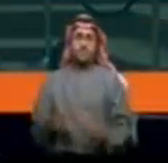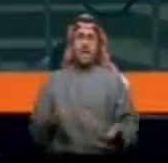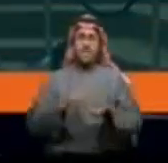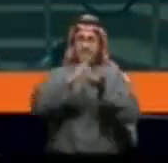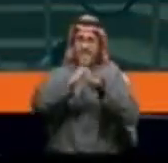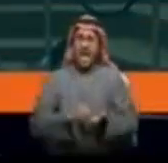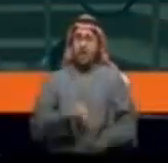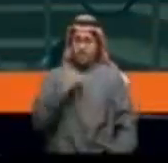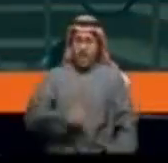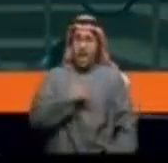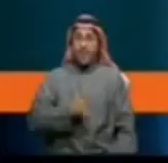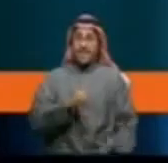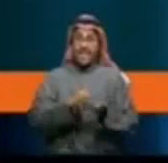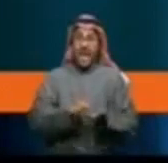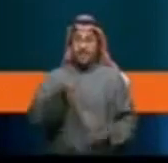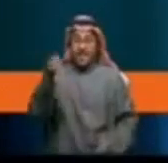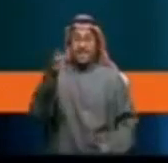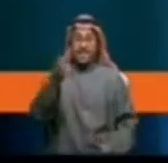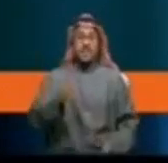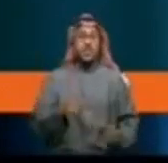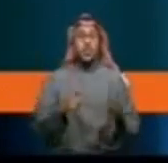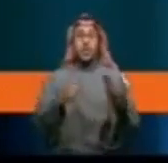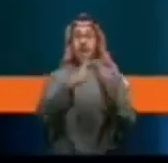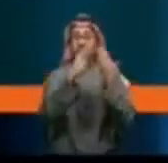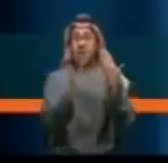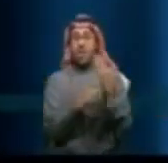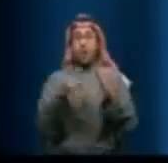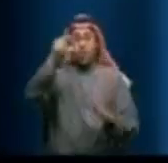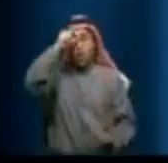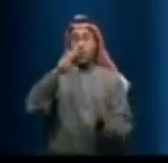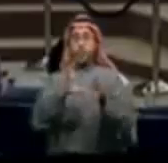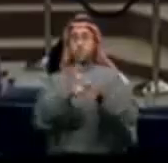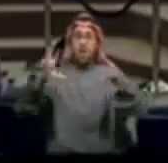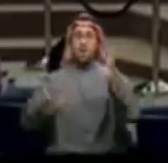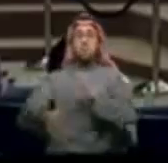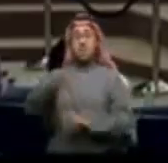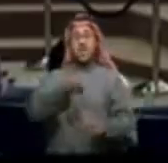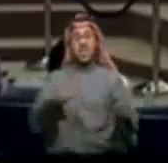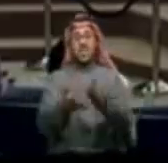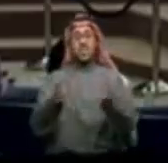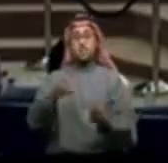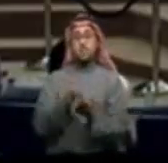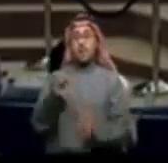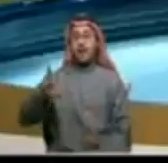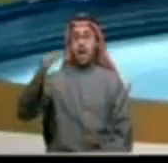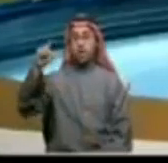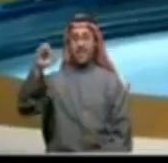تحالف دعم الشرعية في اليمن يعلن عن 20 خرقا حوثيا جديدا في الحديدة.